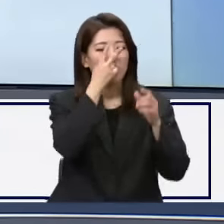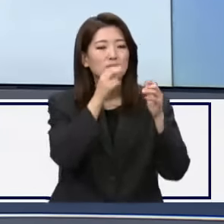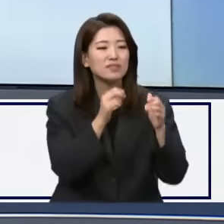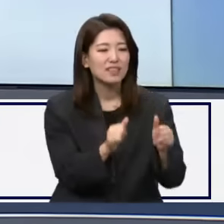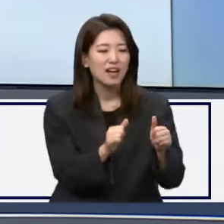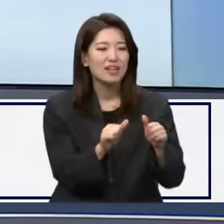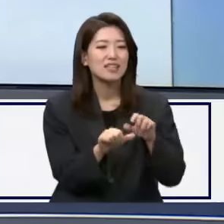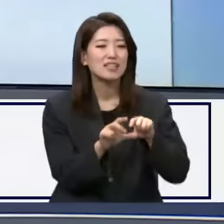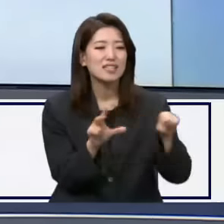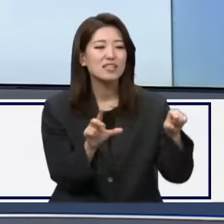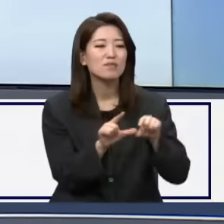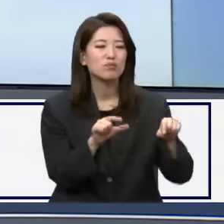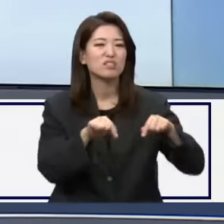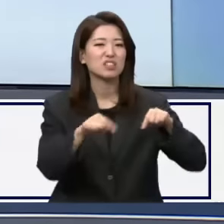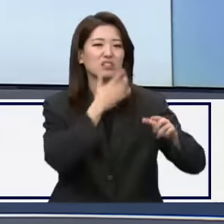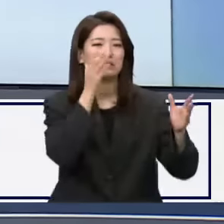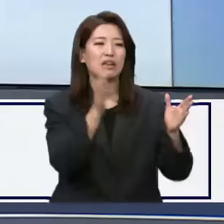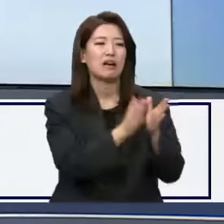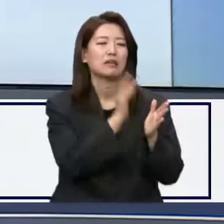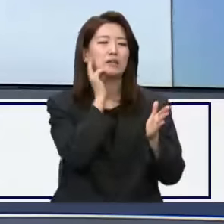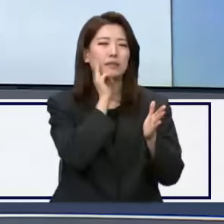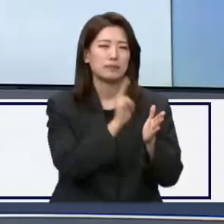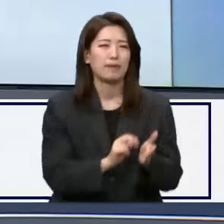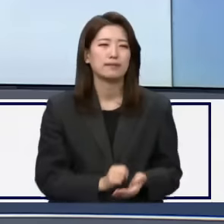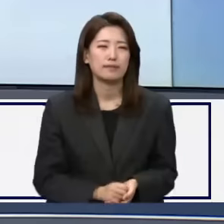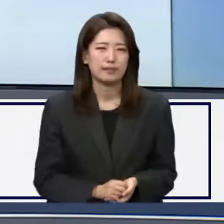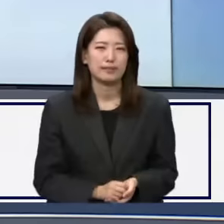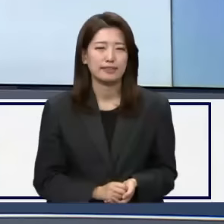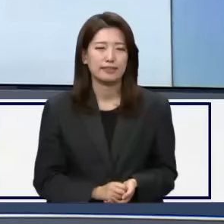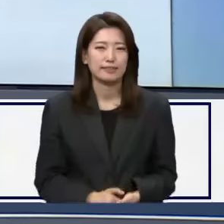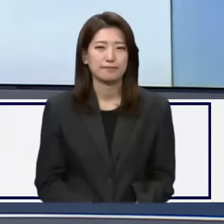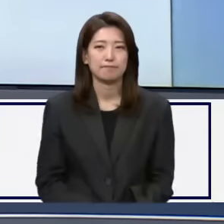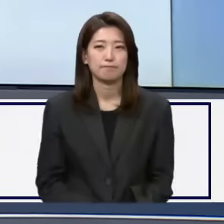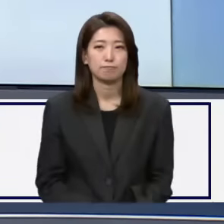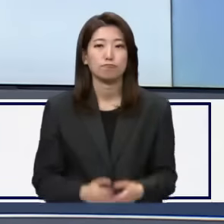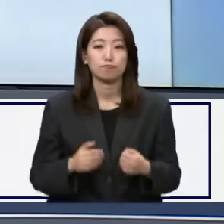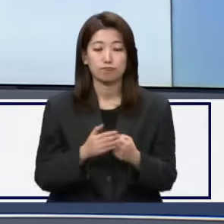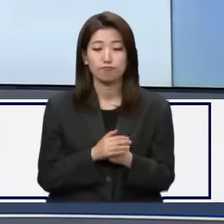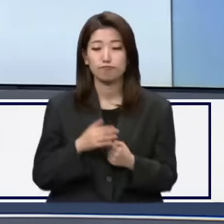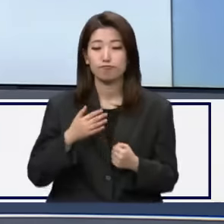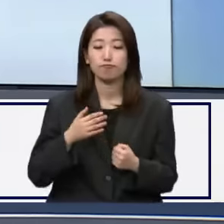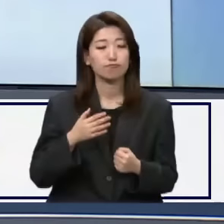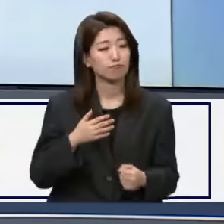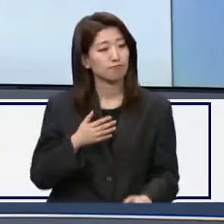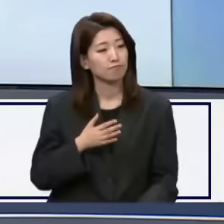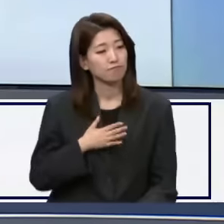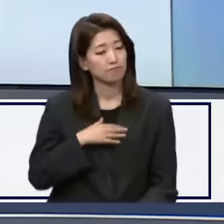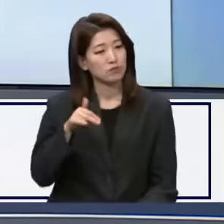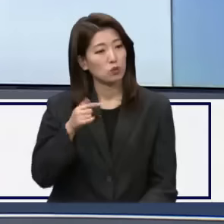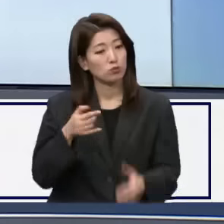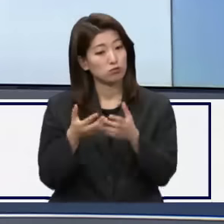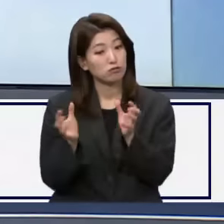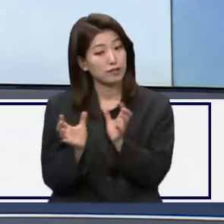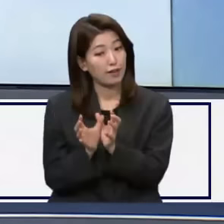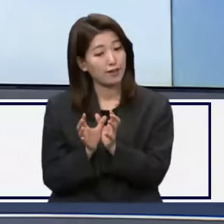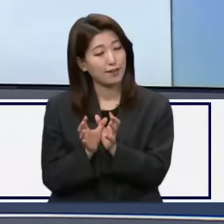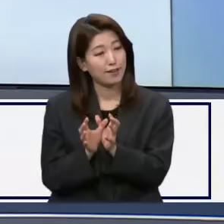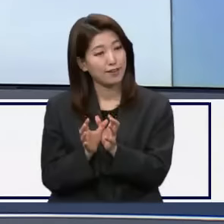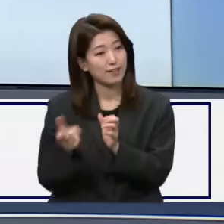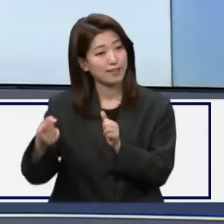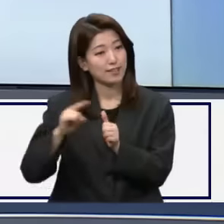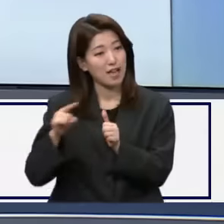아니다 일부 정치 검찰이다 그래서 뭐 우리 당에도 검 검사 출신 많긴 하지만 정치 검찰은 아니기 때문에